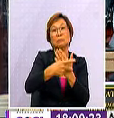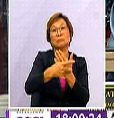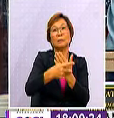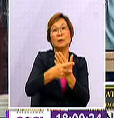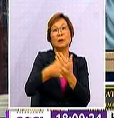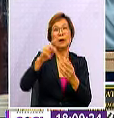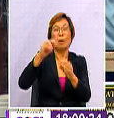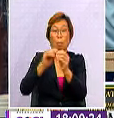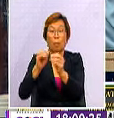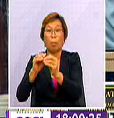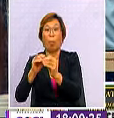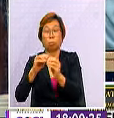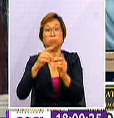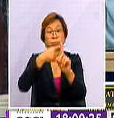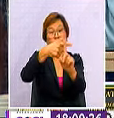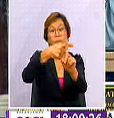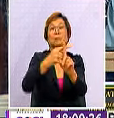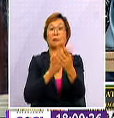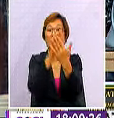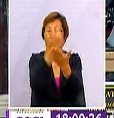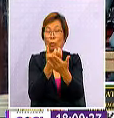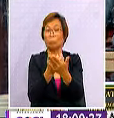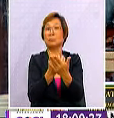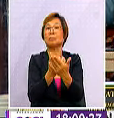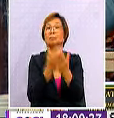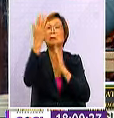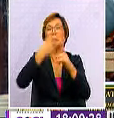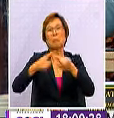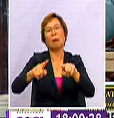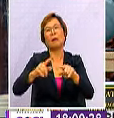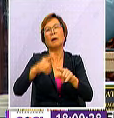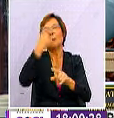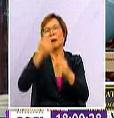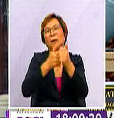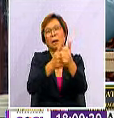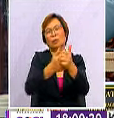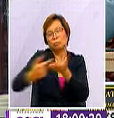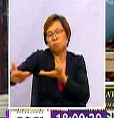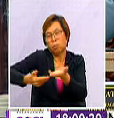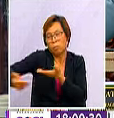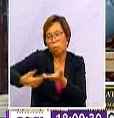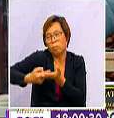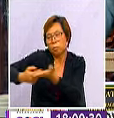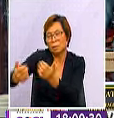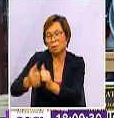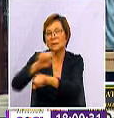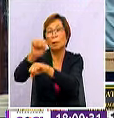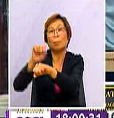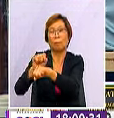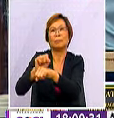kesan pengganda yang positif terhadap ekonomi negara. Namun begitu, ia tertakluk kepada perbincangan lanjut dengan